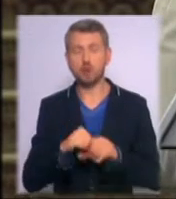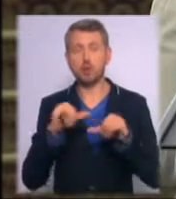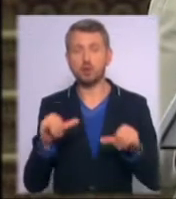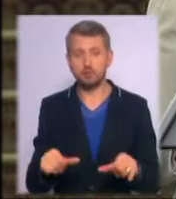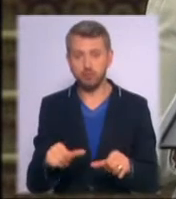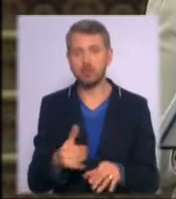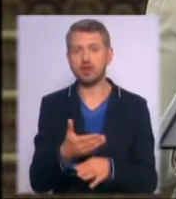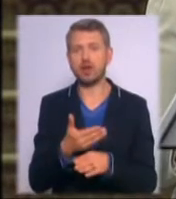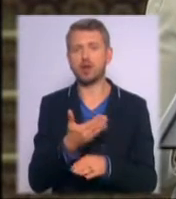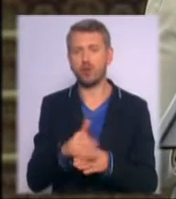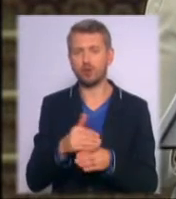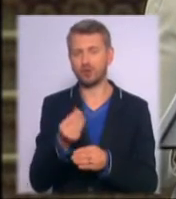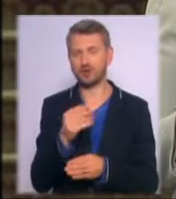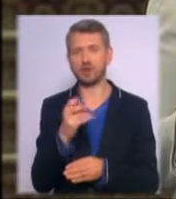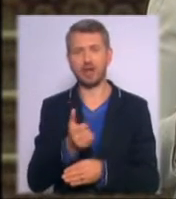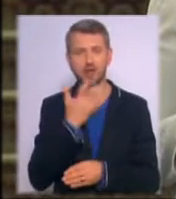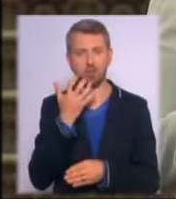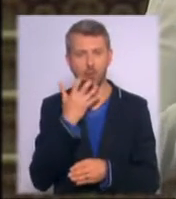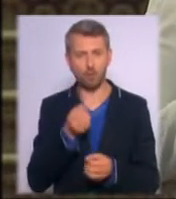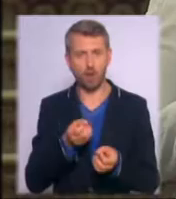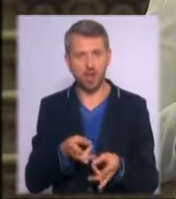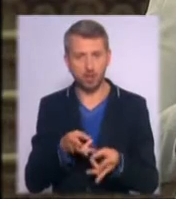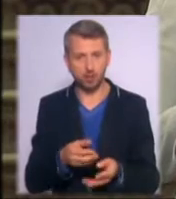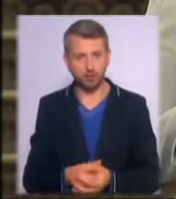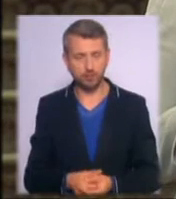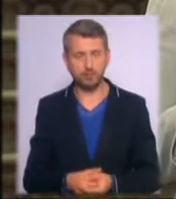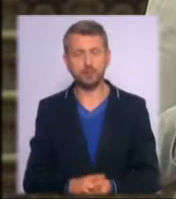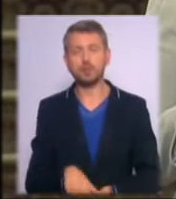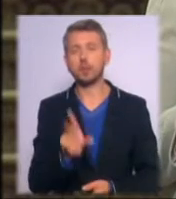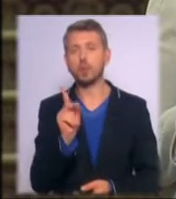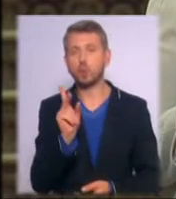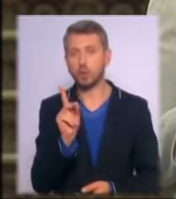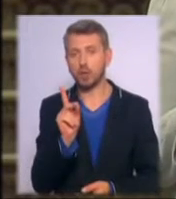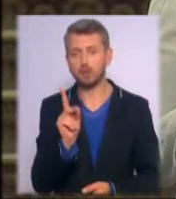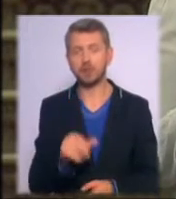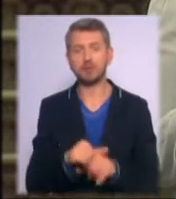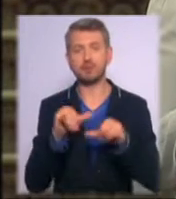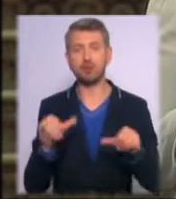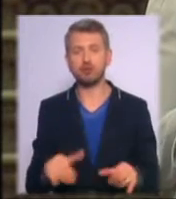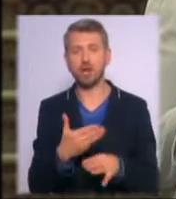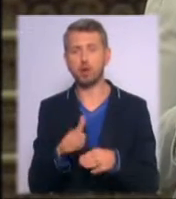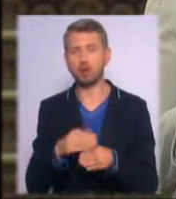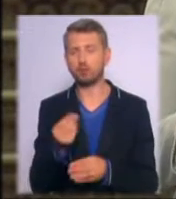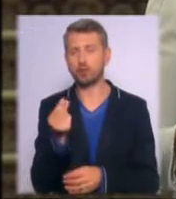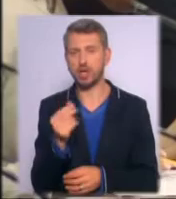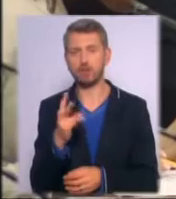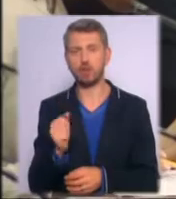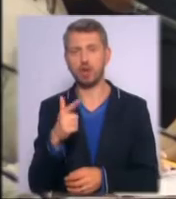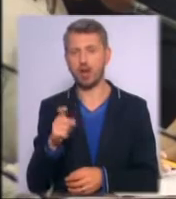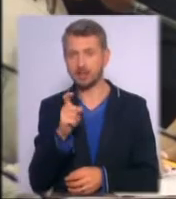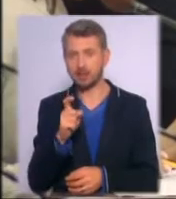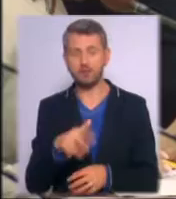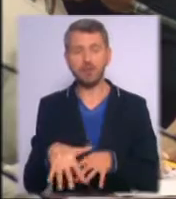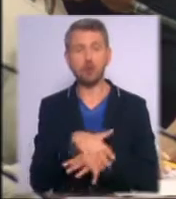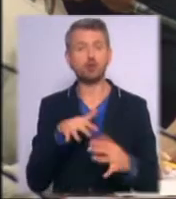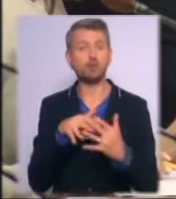Збільшення роздрібних цін на теплову енергію. Друге – збільшення роздрібного тарифу на газ. У Народному